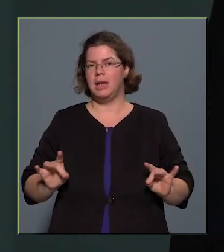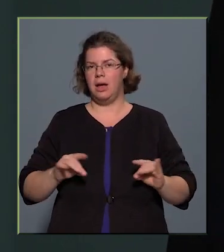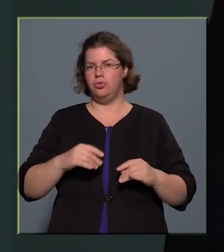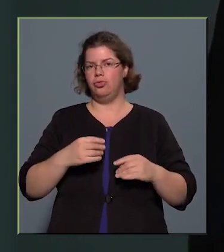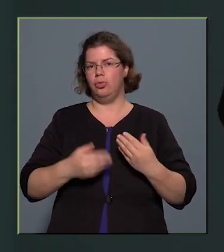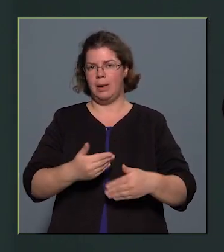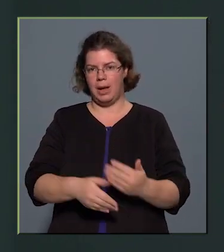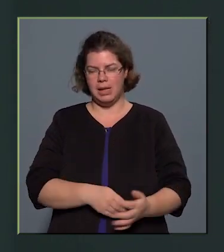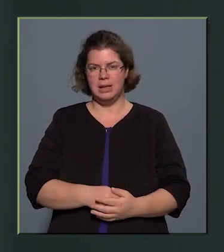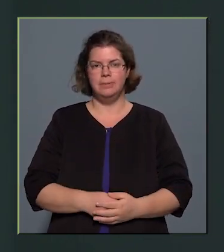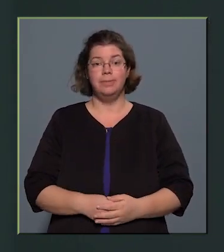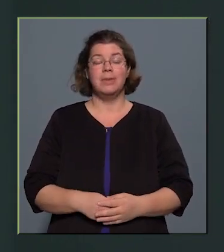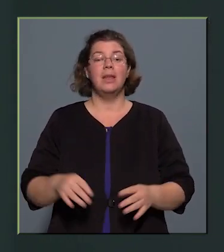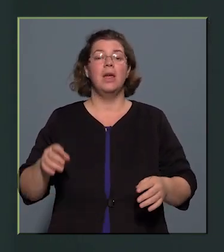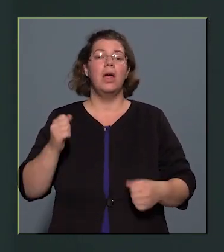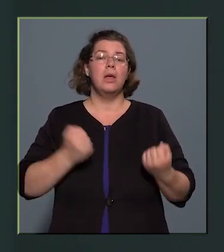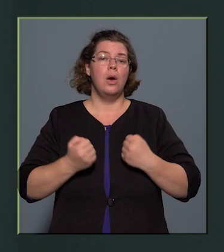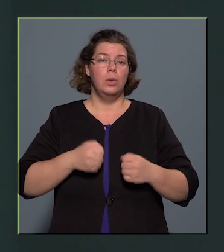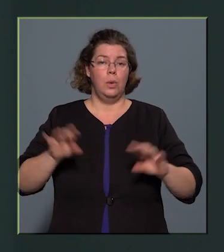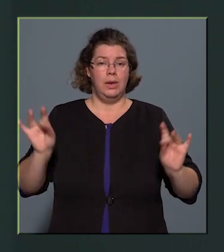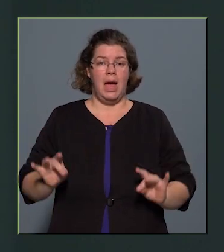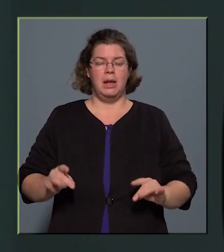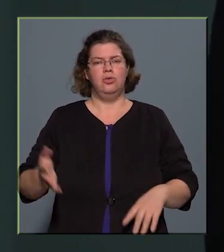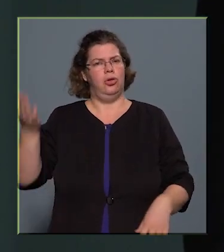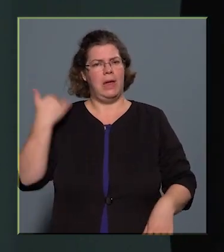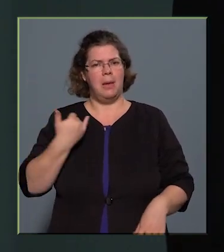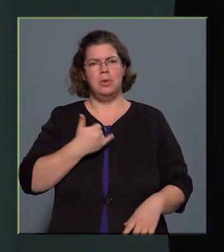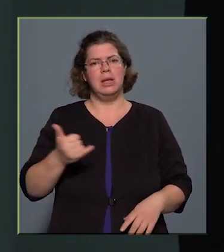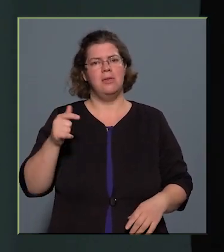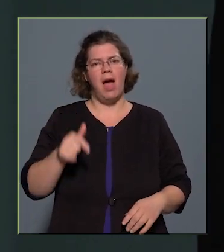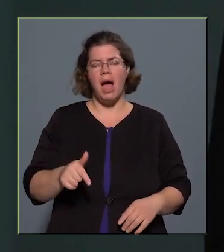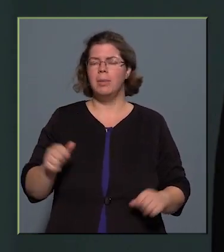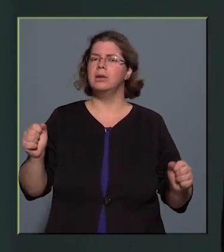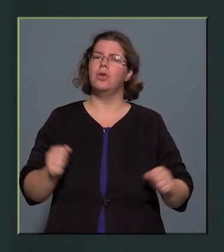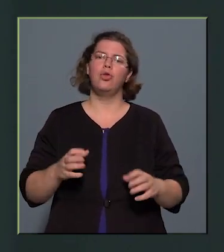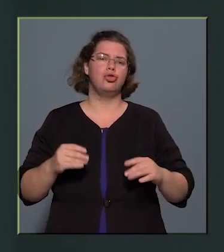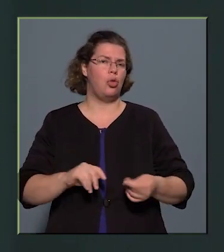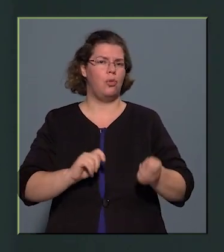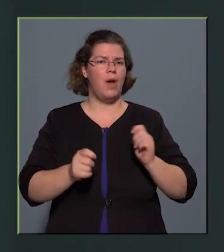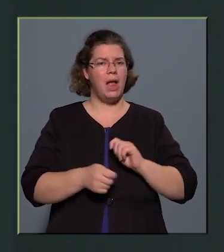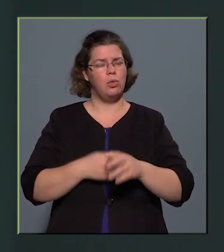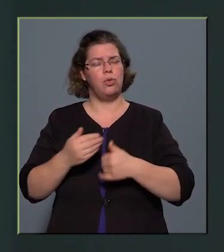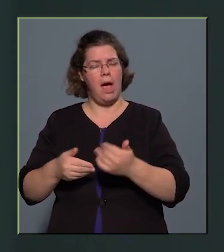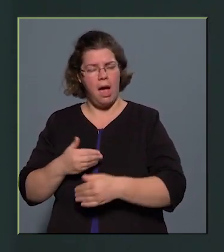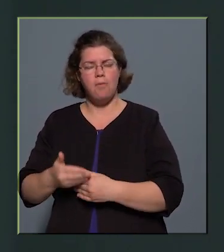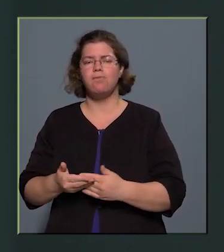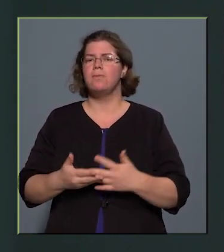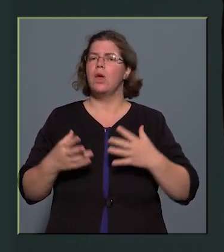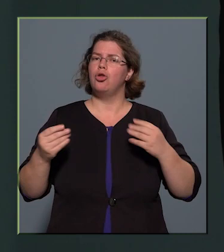A gyártás, az autógyártás az elmúlt években nagyon sok változáson ment át, nagyon